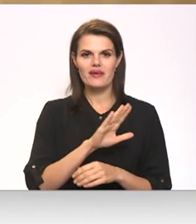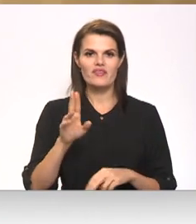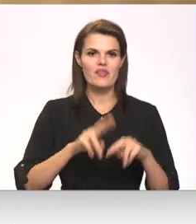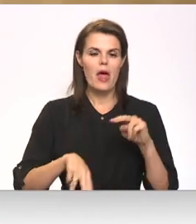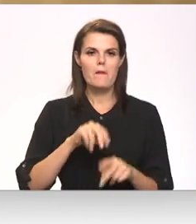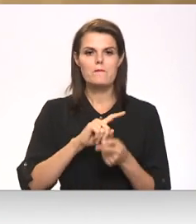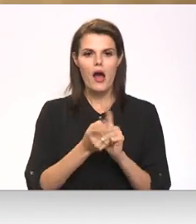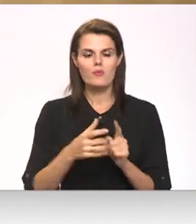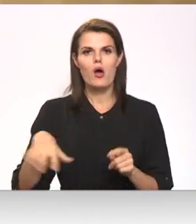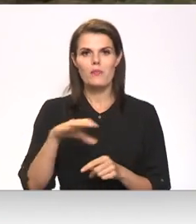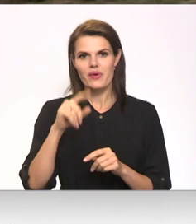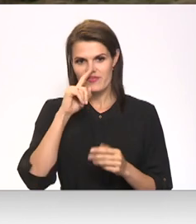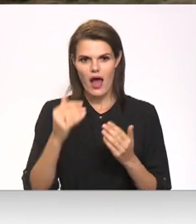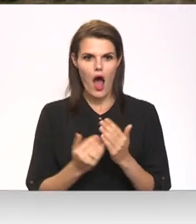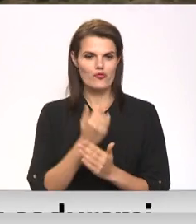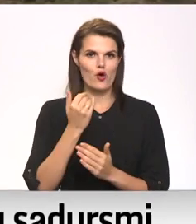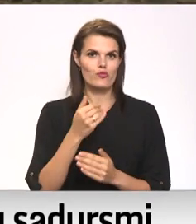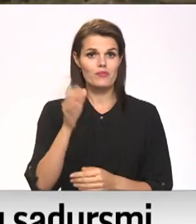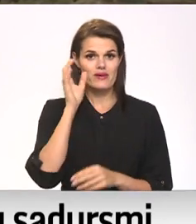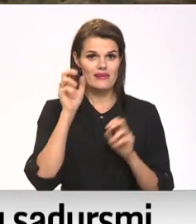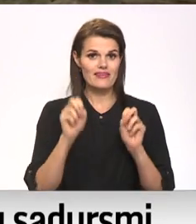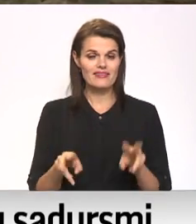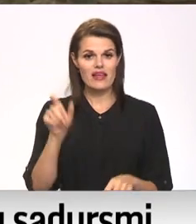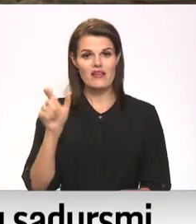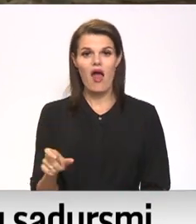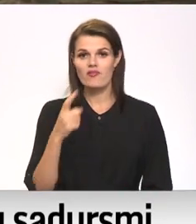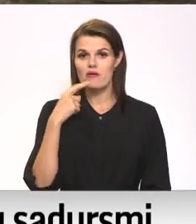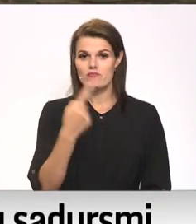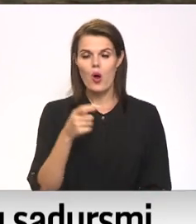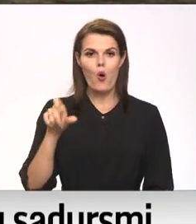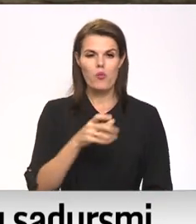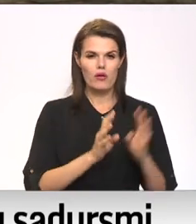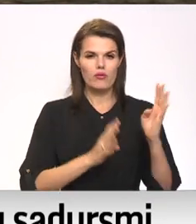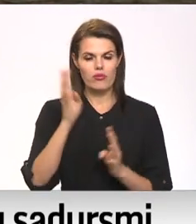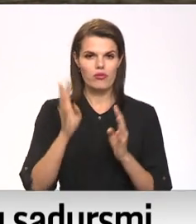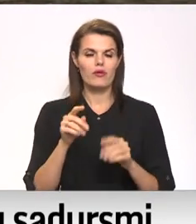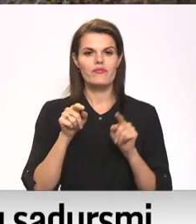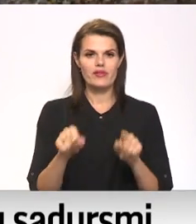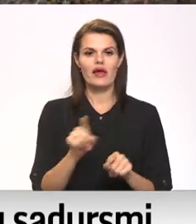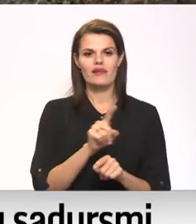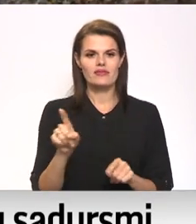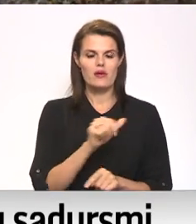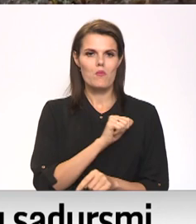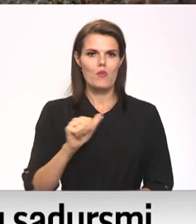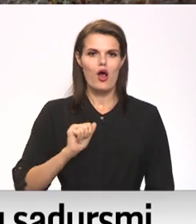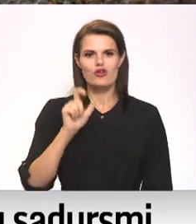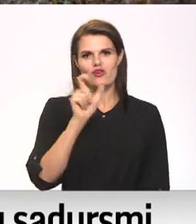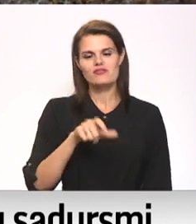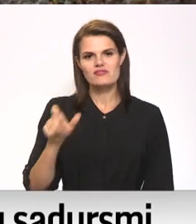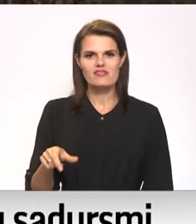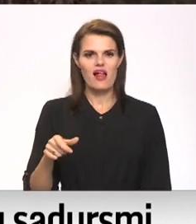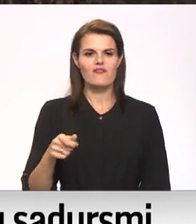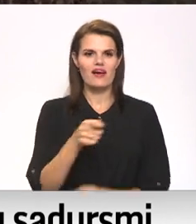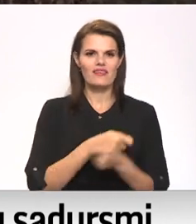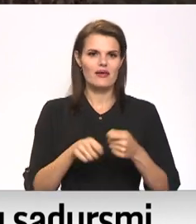viņu, mēs viņu atjaunojam. Zinātnieks Artūrs Veinbergs uzskata, upes aizaugšana ir zināmā mērā pašu cilvēku saimnieciskā